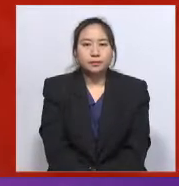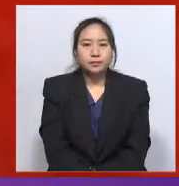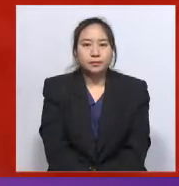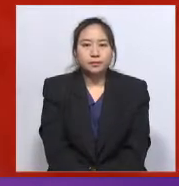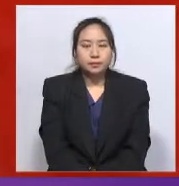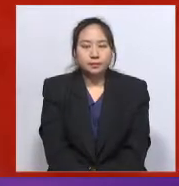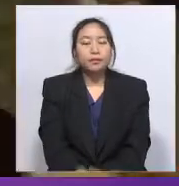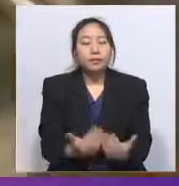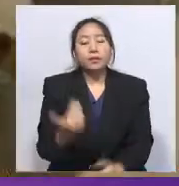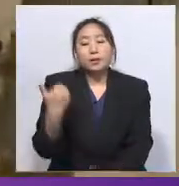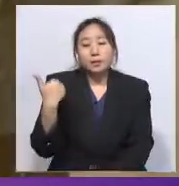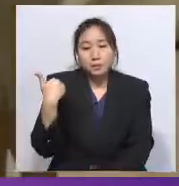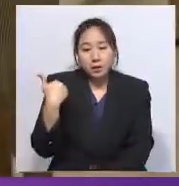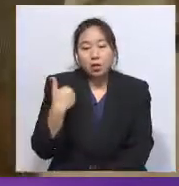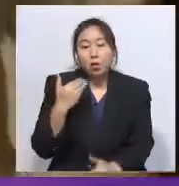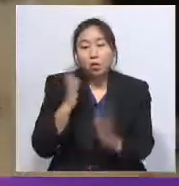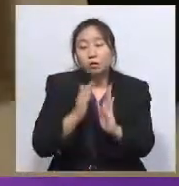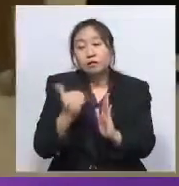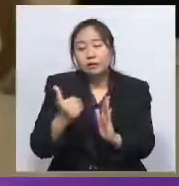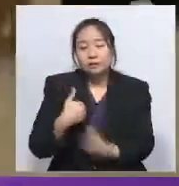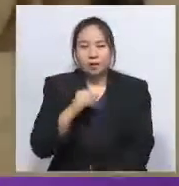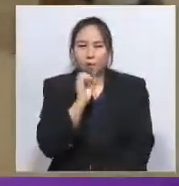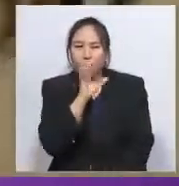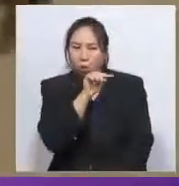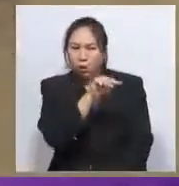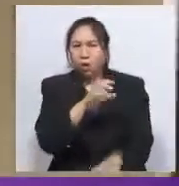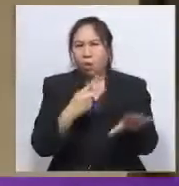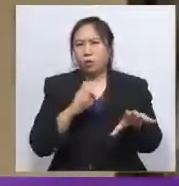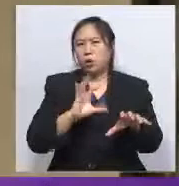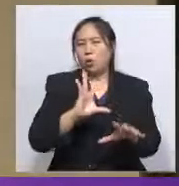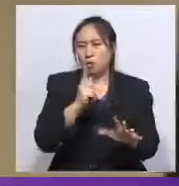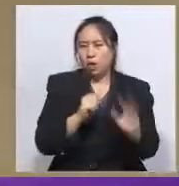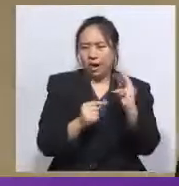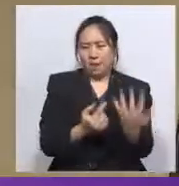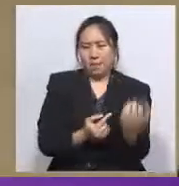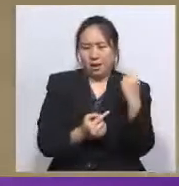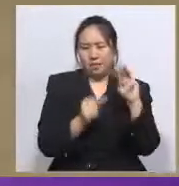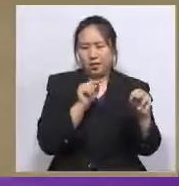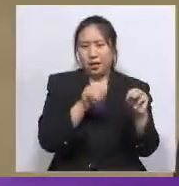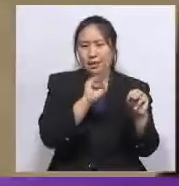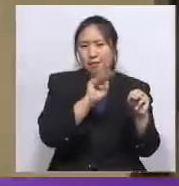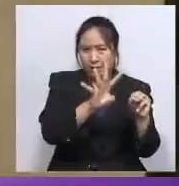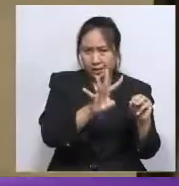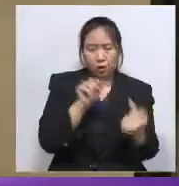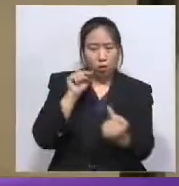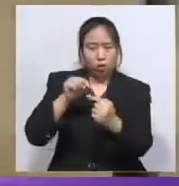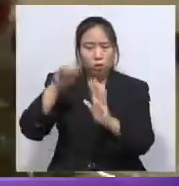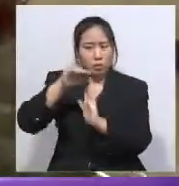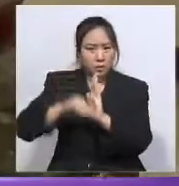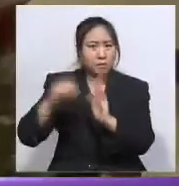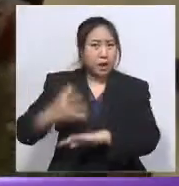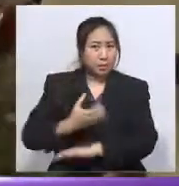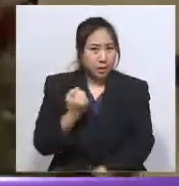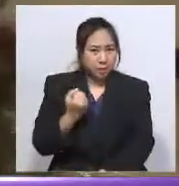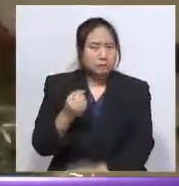ส่วนกรณีที่หลายฝ่ายวิพากษ์วิจารณ์ว่าคสช.ไม่ควรใช้อำนาจตามมาตรา44กับกระบวนการทางการเมืองโดยเฉ